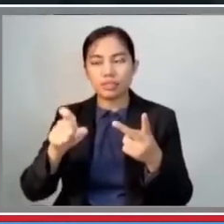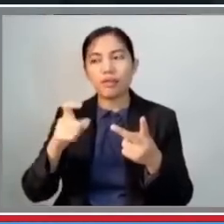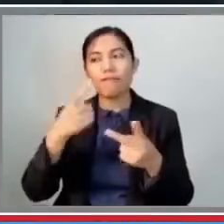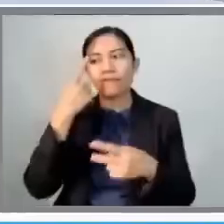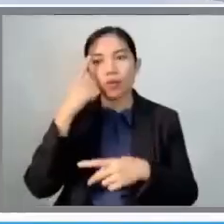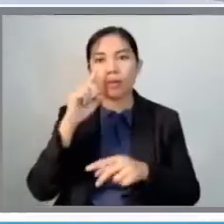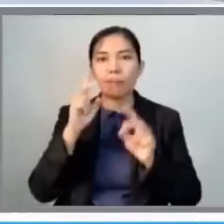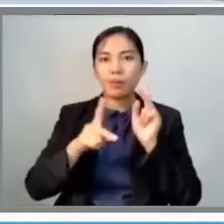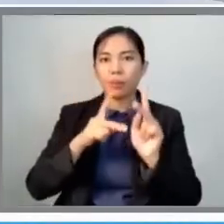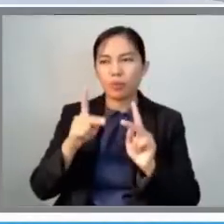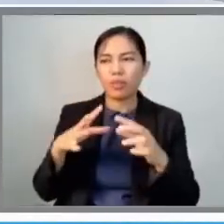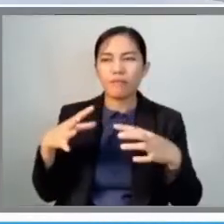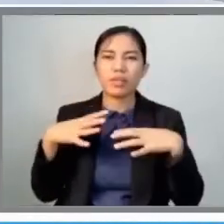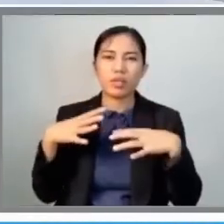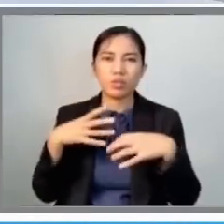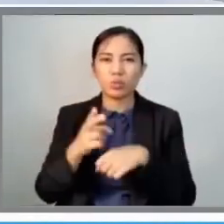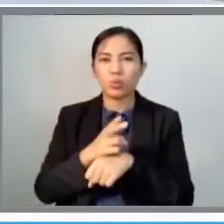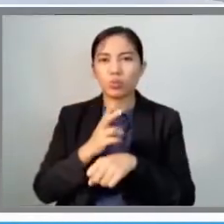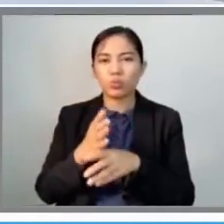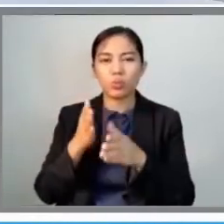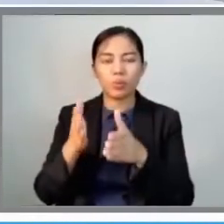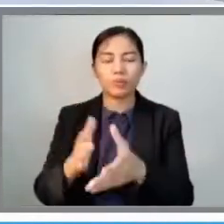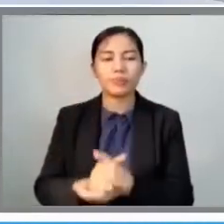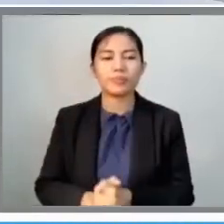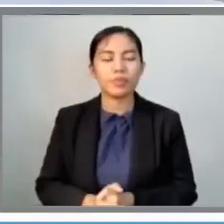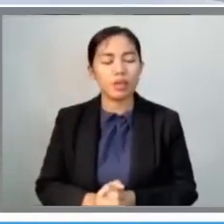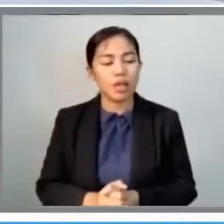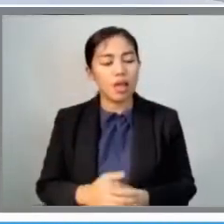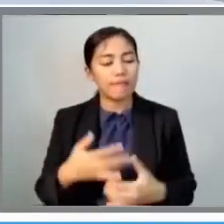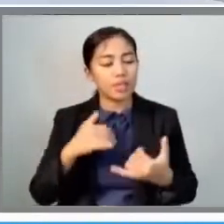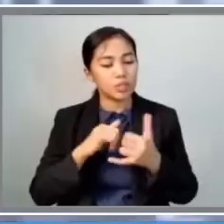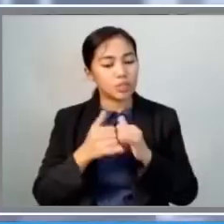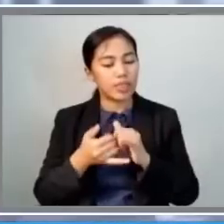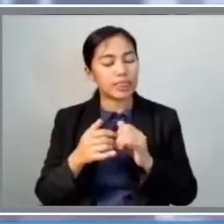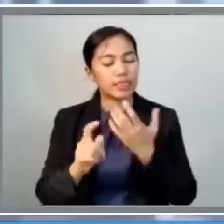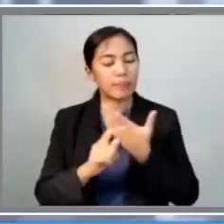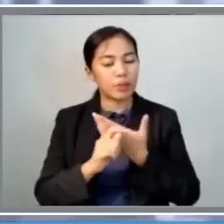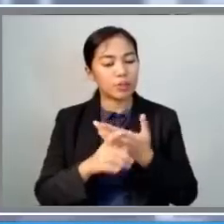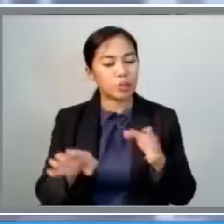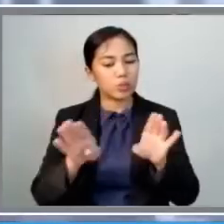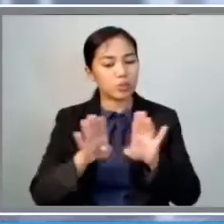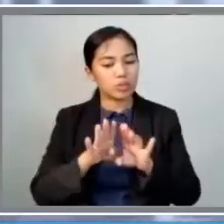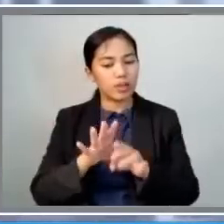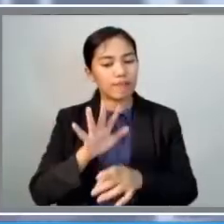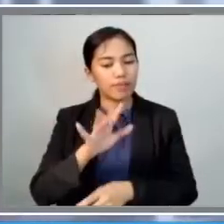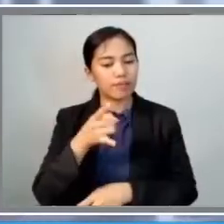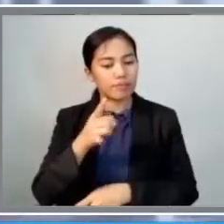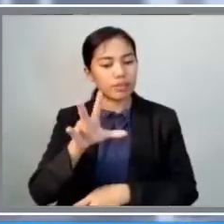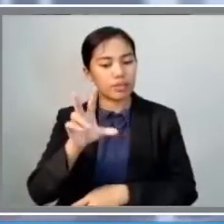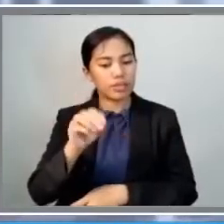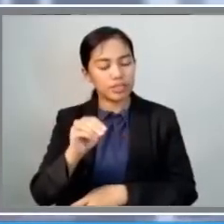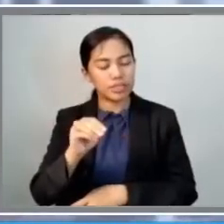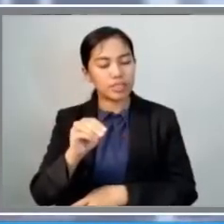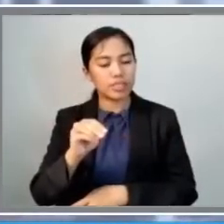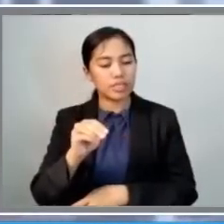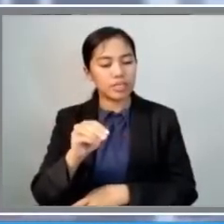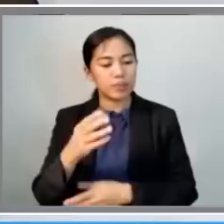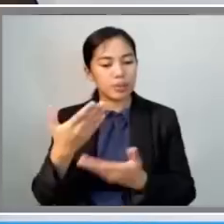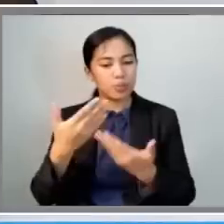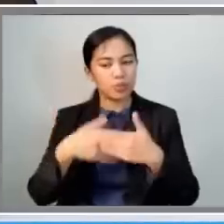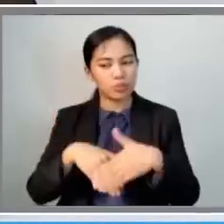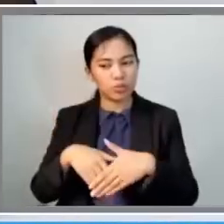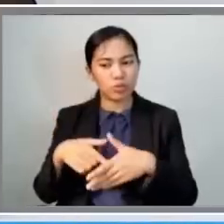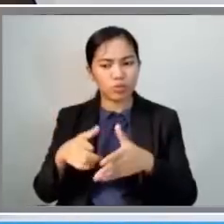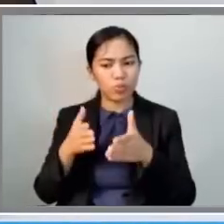pa yung temporary closure na ipatutupad niyo bukas ng 5:30 PM sa lahat ng public access points patungong Philippine Arena